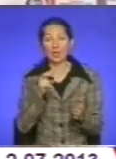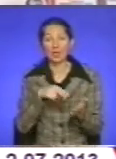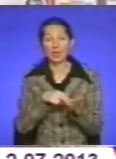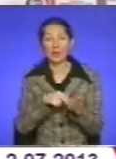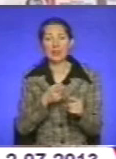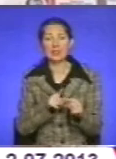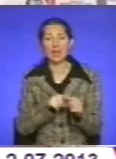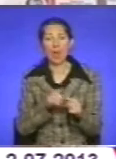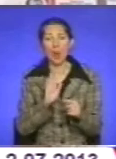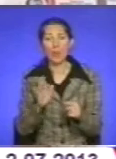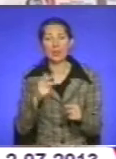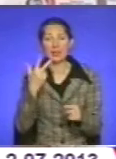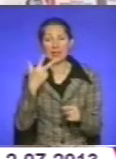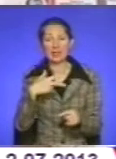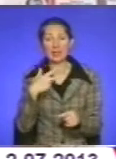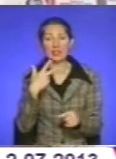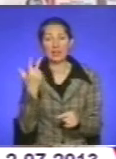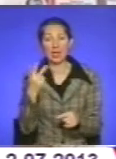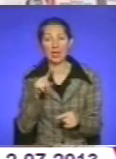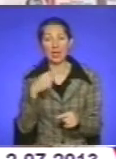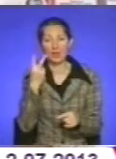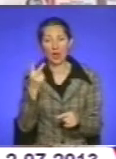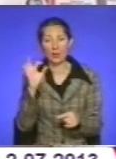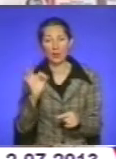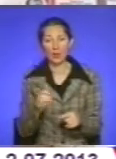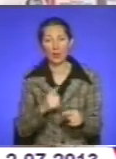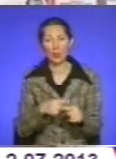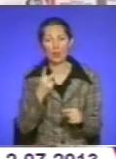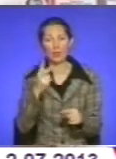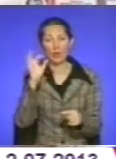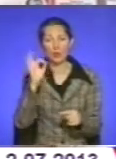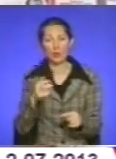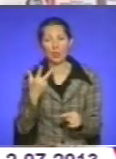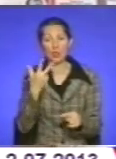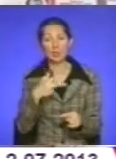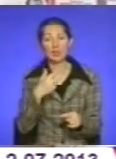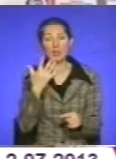це буде 33,2% плюс 2%, значить буде